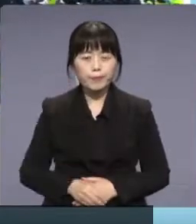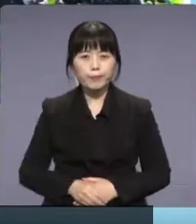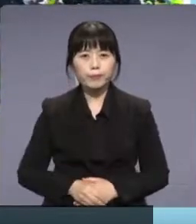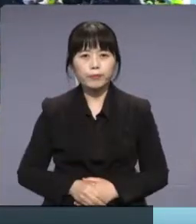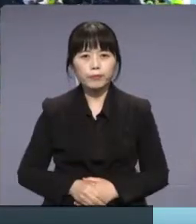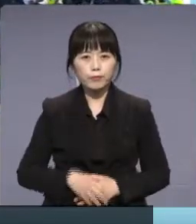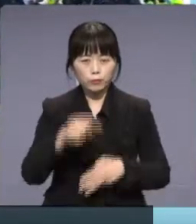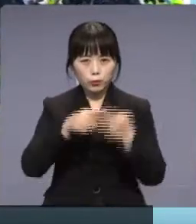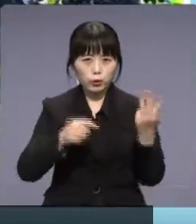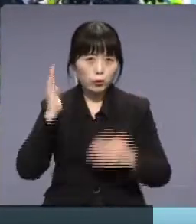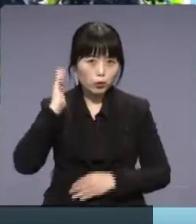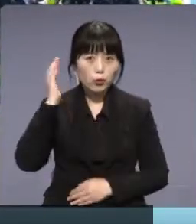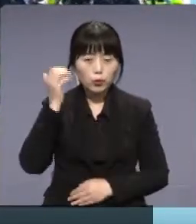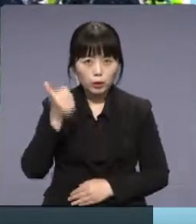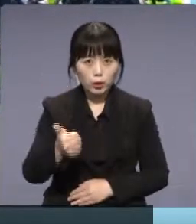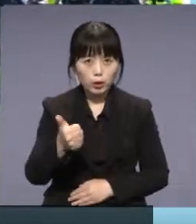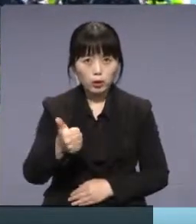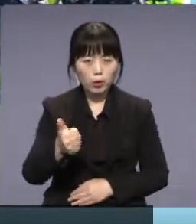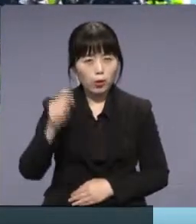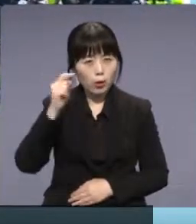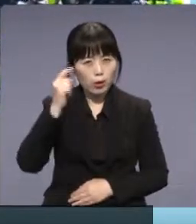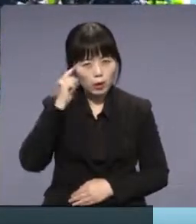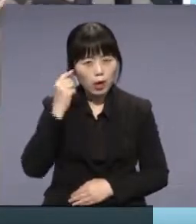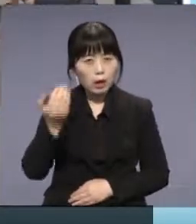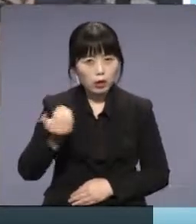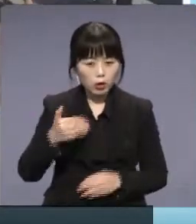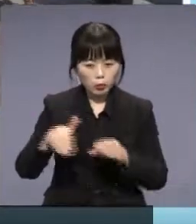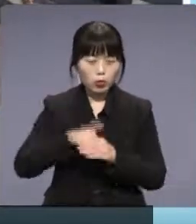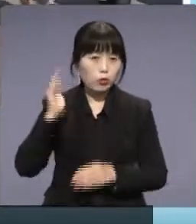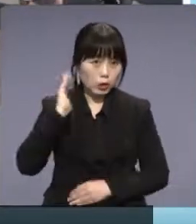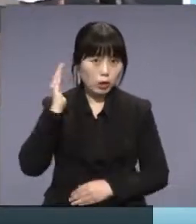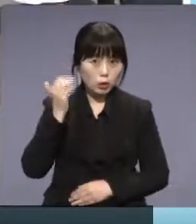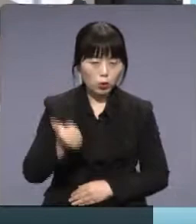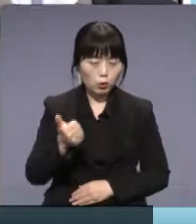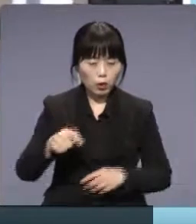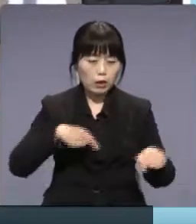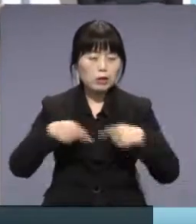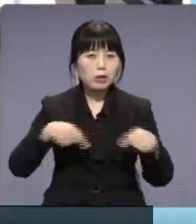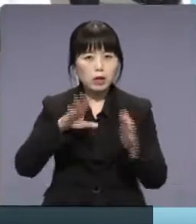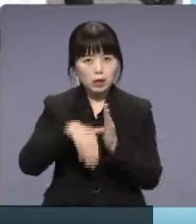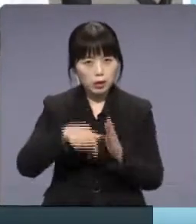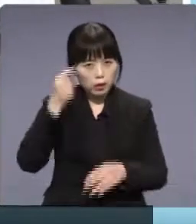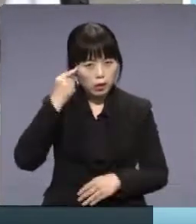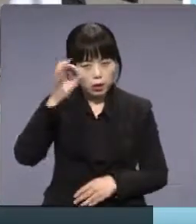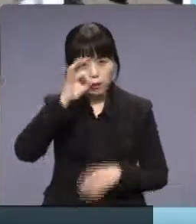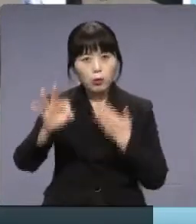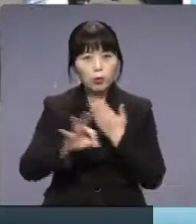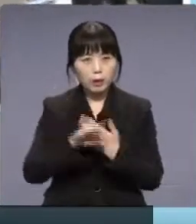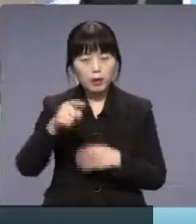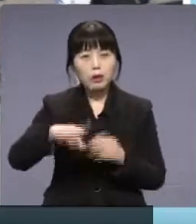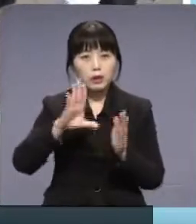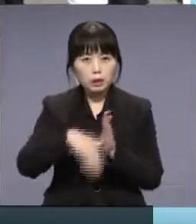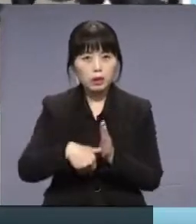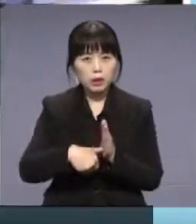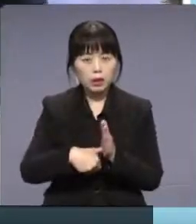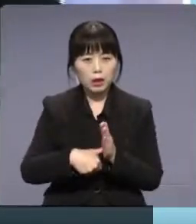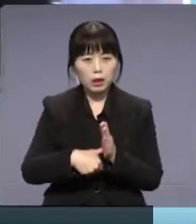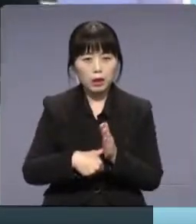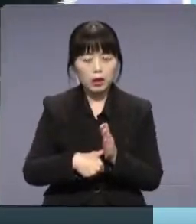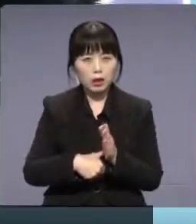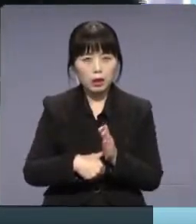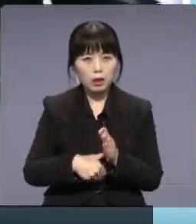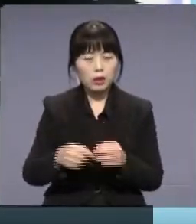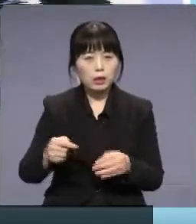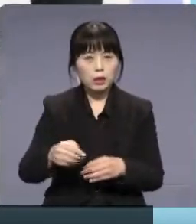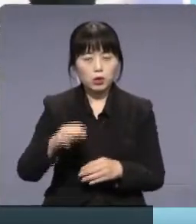이제 윤석열 대통령을 생각하기 전에 이제 문재인 대통령이 집권할 무렵을 생각을 해보면 네. 그 당시에 이제 일종의